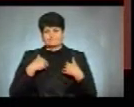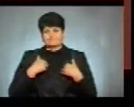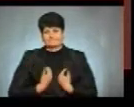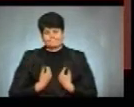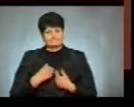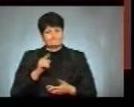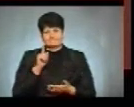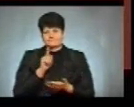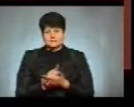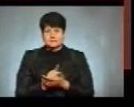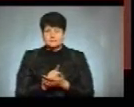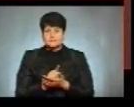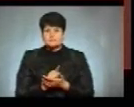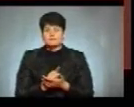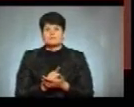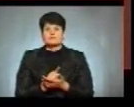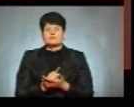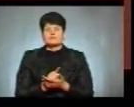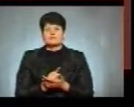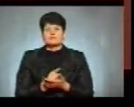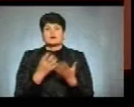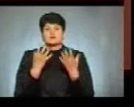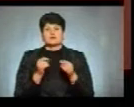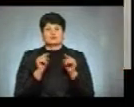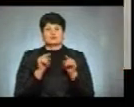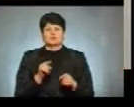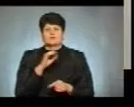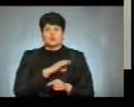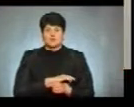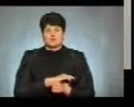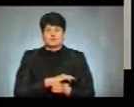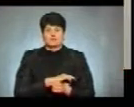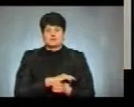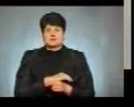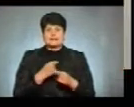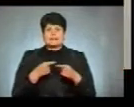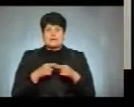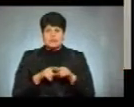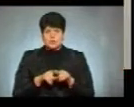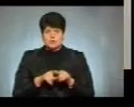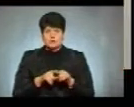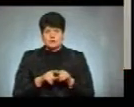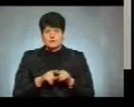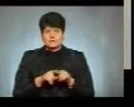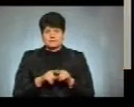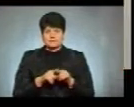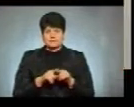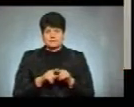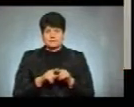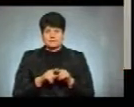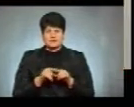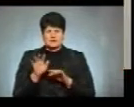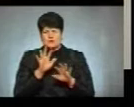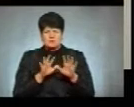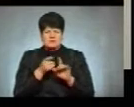неминуче. А ще тут використовується технологія так званих розмитих латеральних зв'язків.